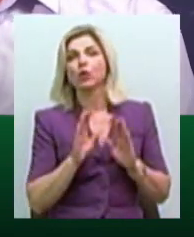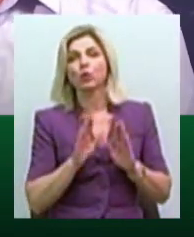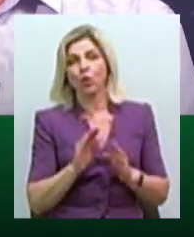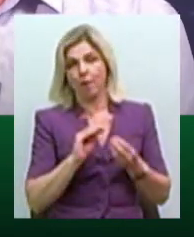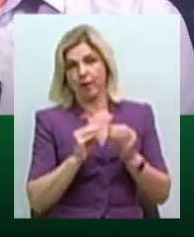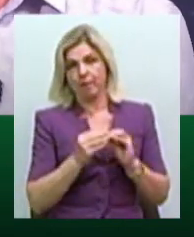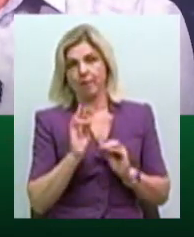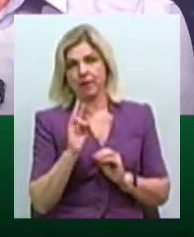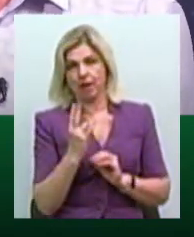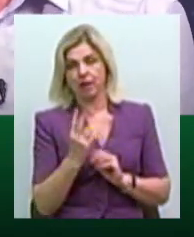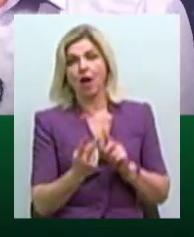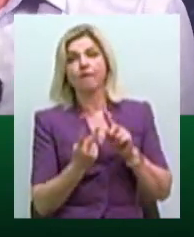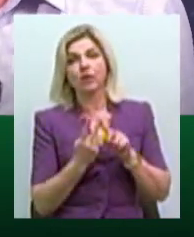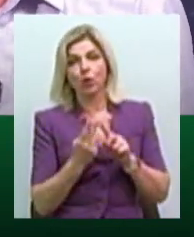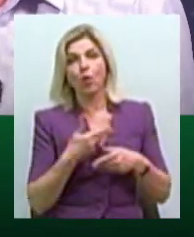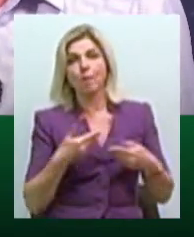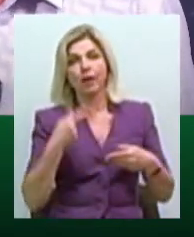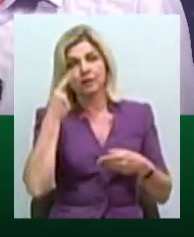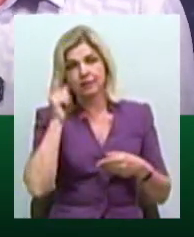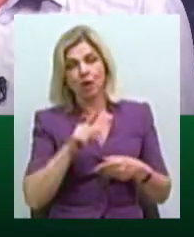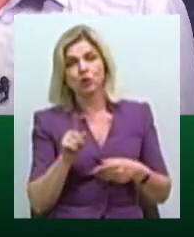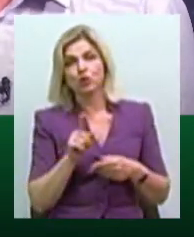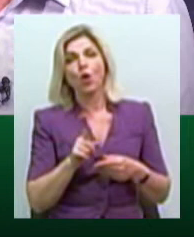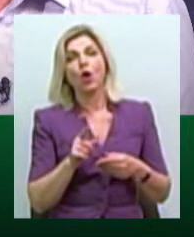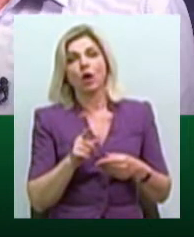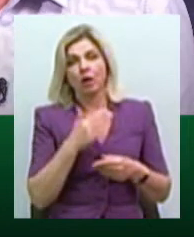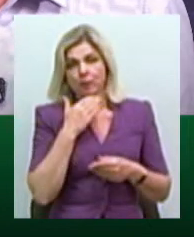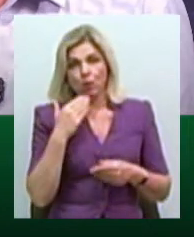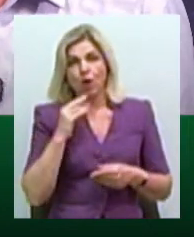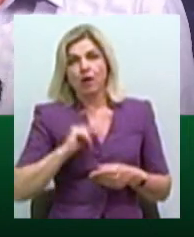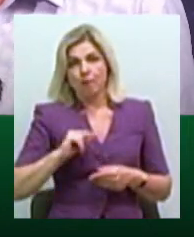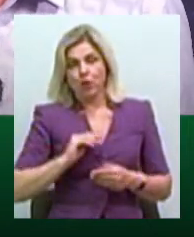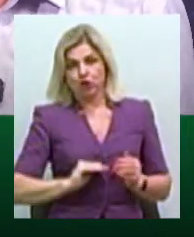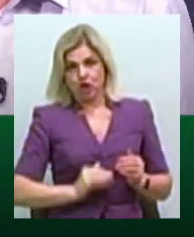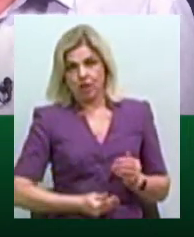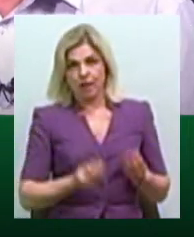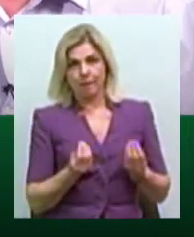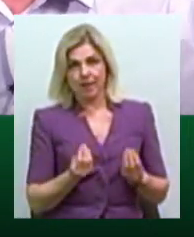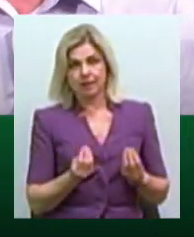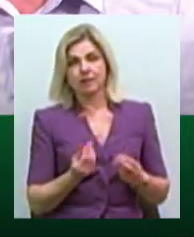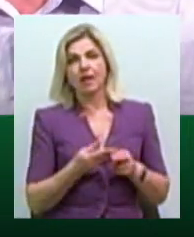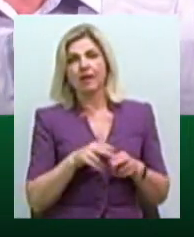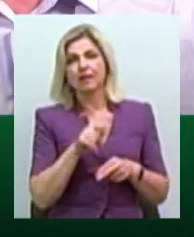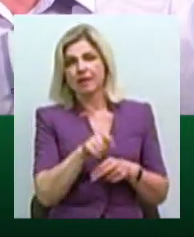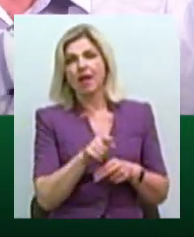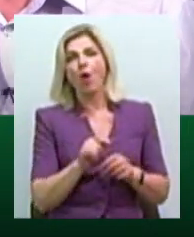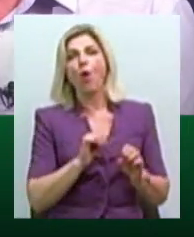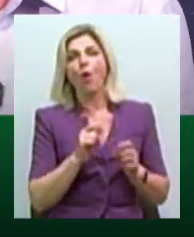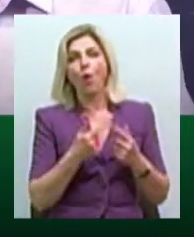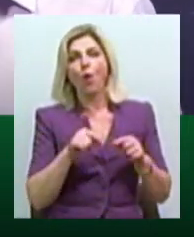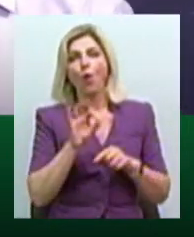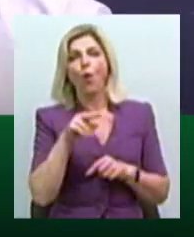Второе, мы знаем, что на территориях морехозяйственных комплексов работают очень много частного бизнеса. Да? Это те же стивидоры, операторы,